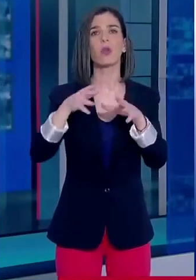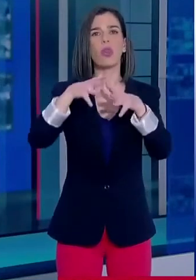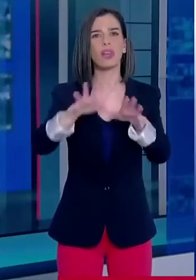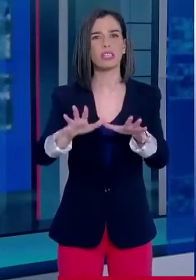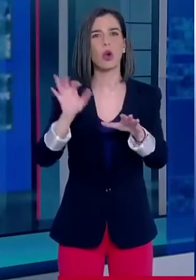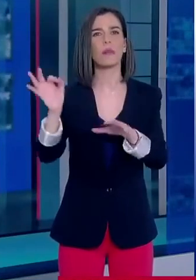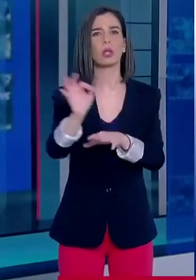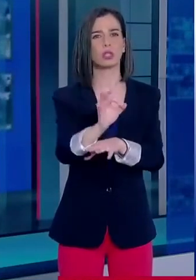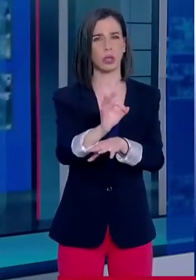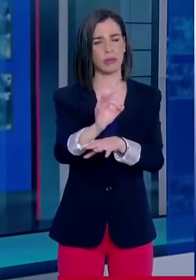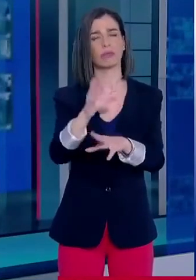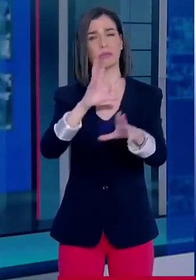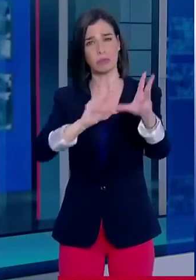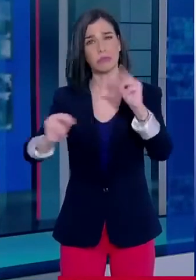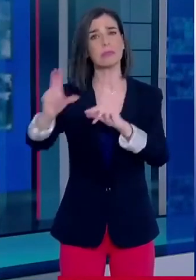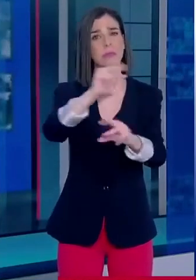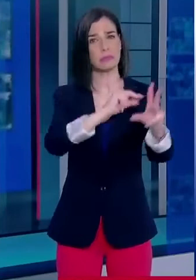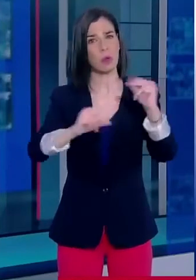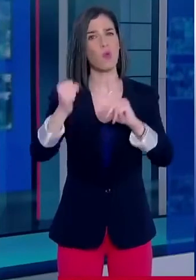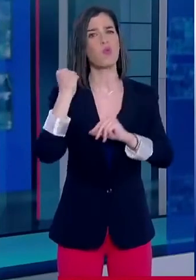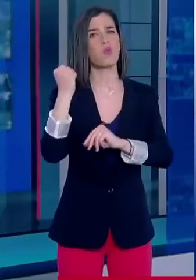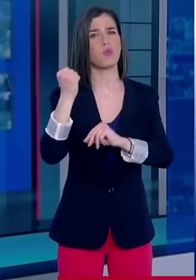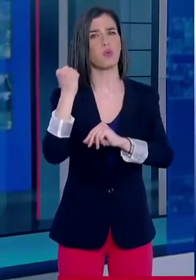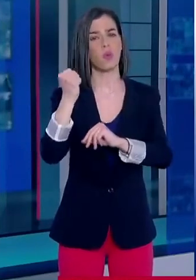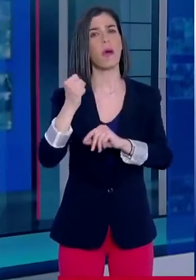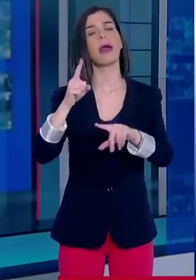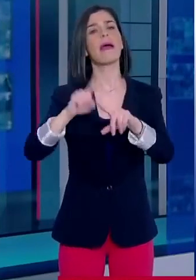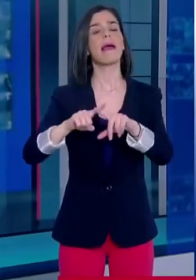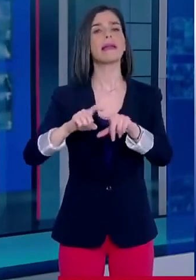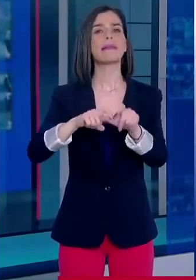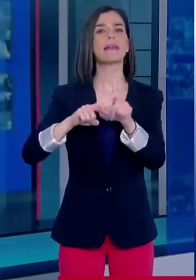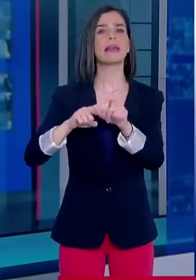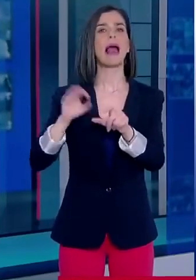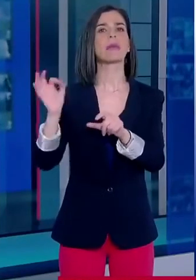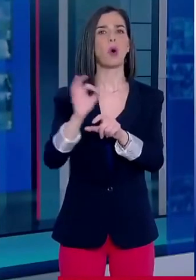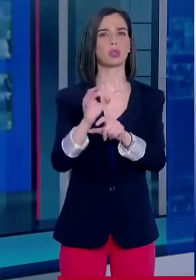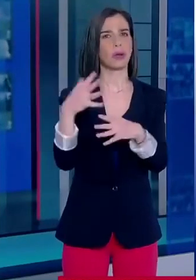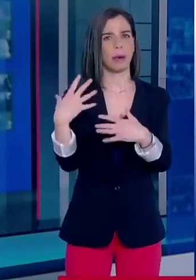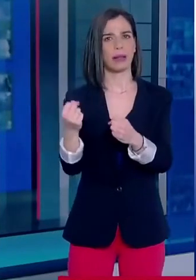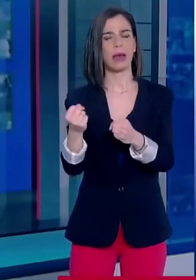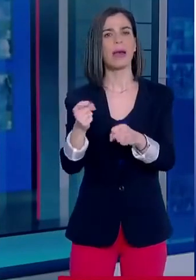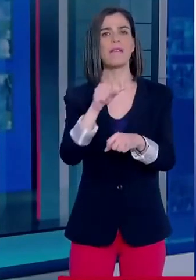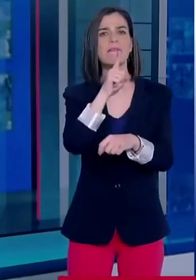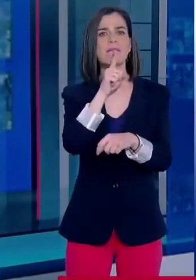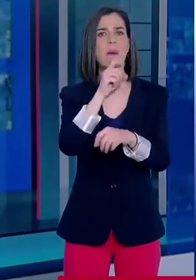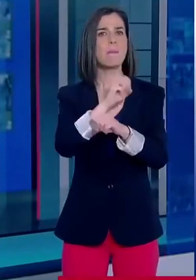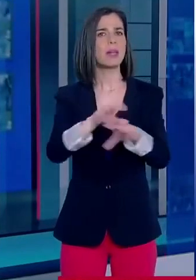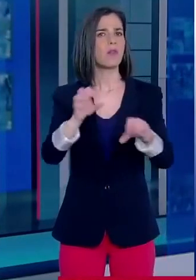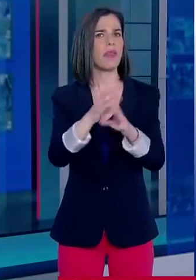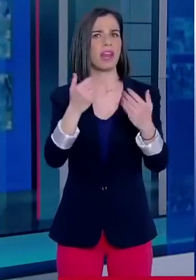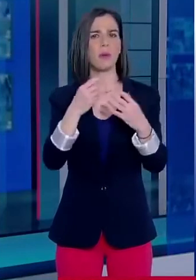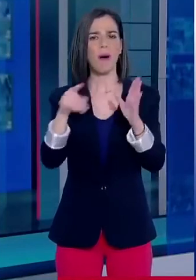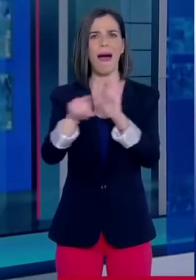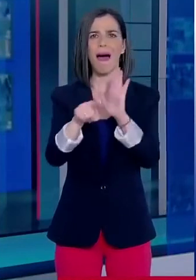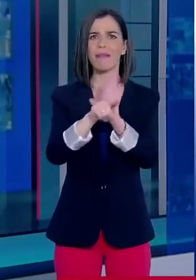είναι πολύ δυνατό και υποστήριζεται από μια πολύ δυνατή εταιρεία, την Ελληνική Εταιρεία Λοιμόξεων. Και δεν έχουμε τέτοιες πληροφορίες για